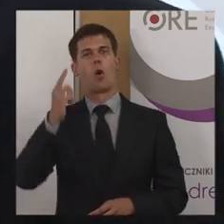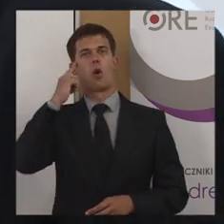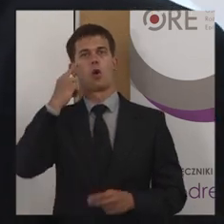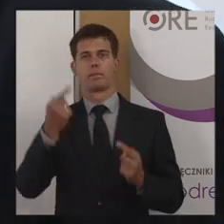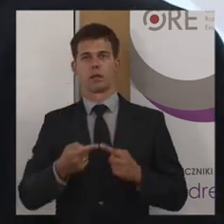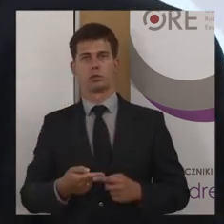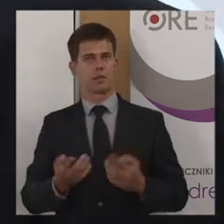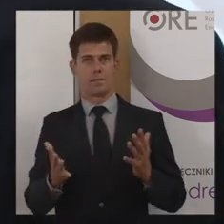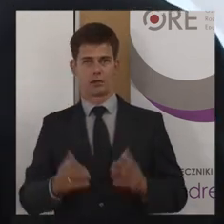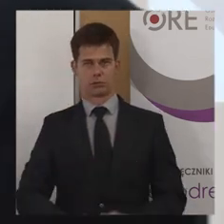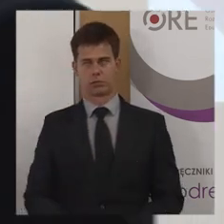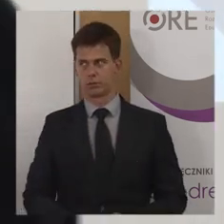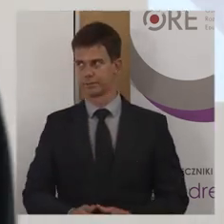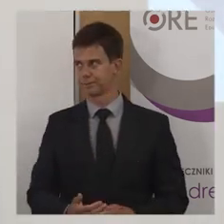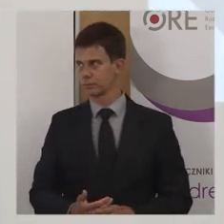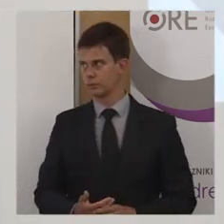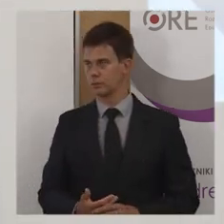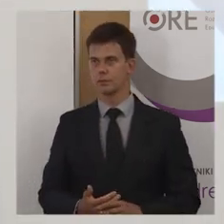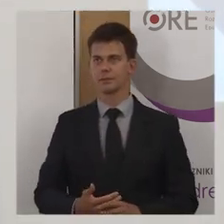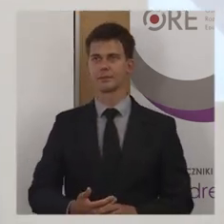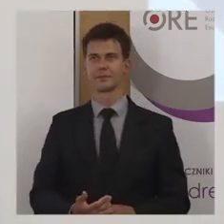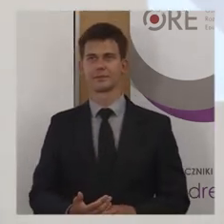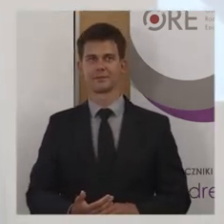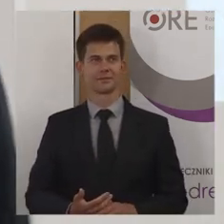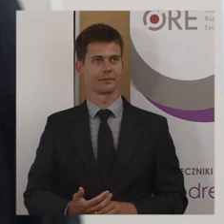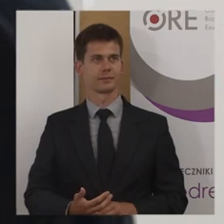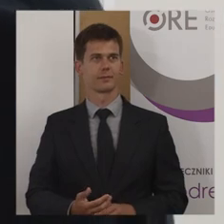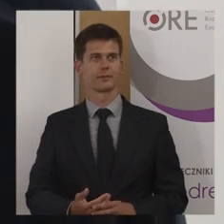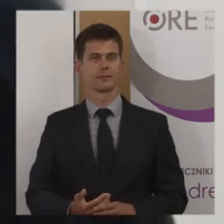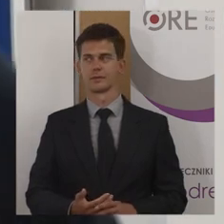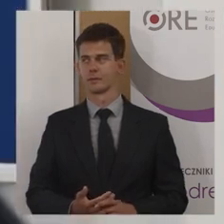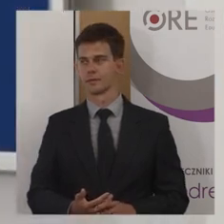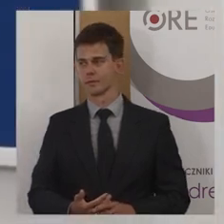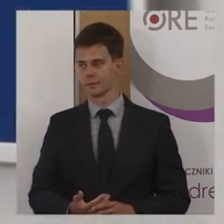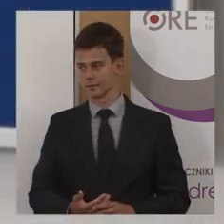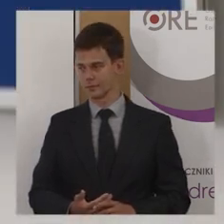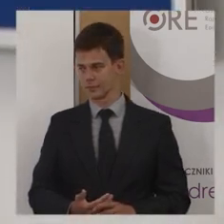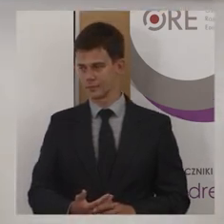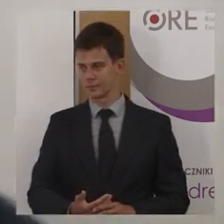się upraszcza. Teraz odpowiedziałem na pytanie? Tak, dziękuję.